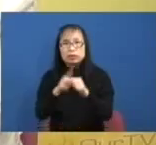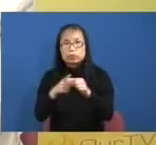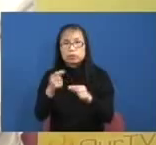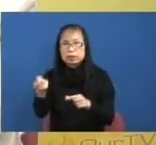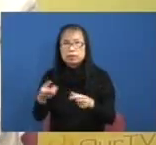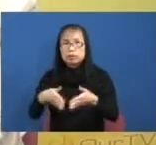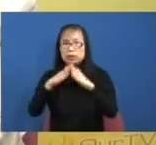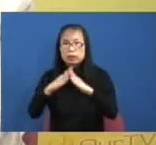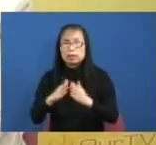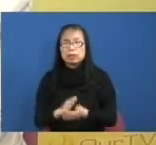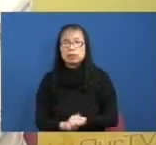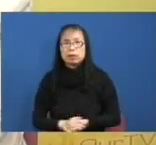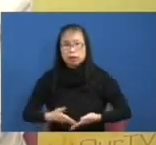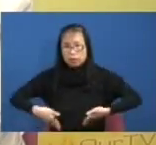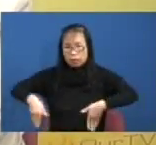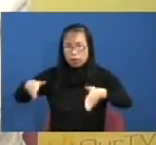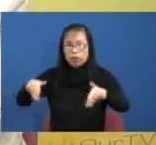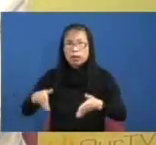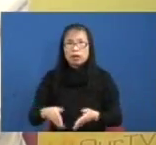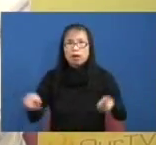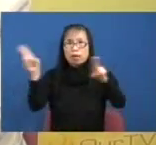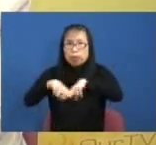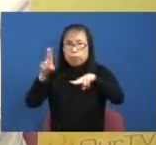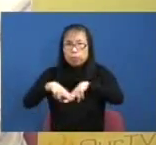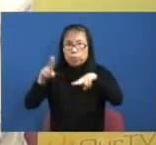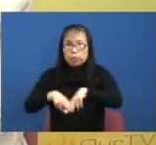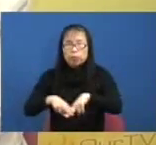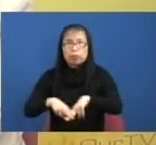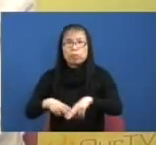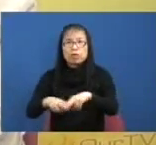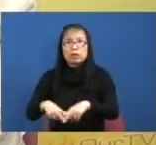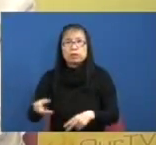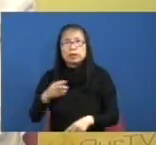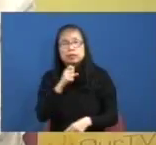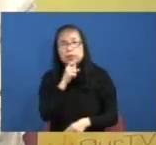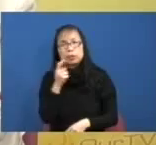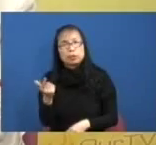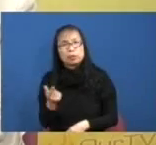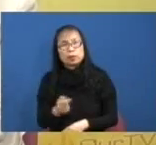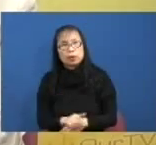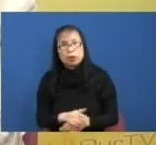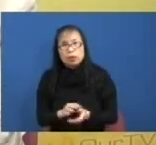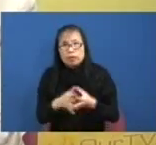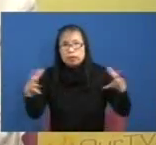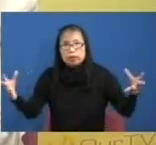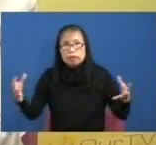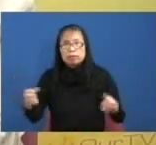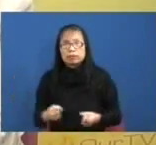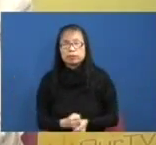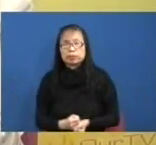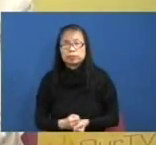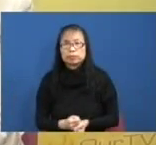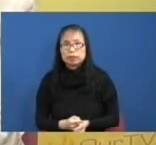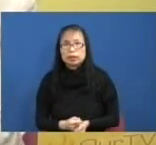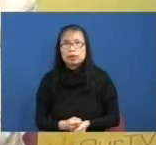有萬幾二萬嗰啲即係結業潮，咁你就好大打擊到一啲即係基層勞動嗰